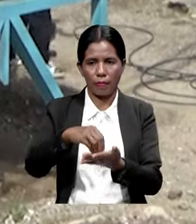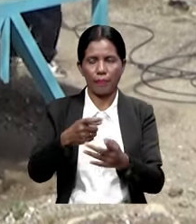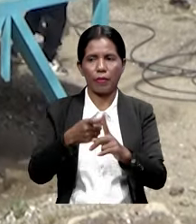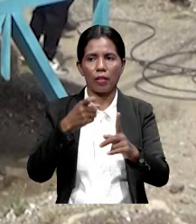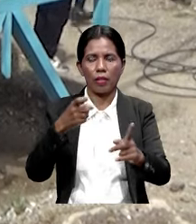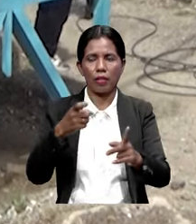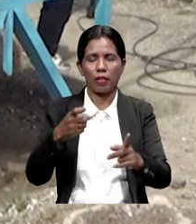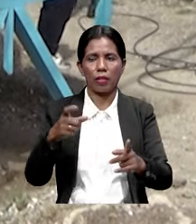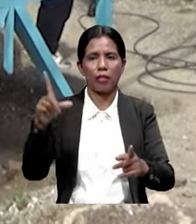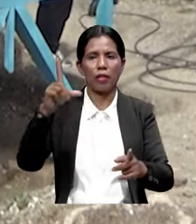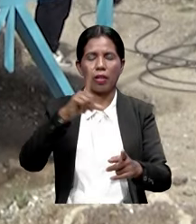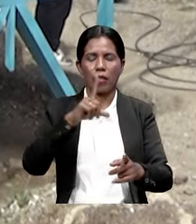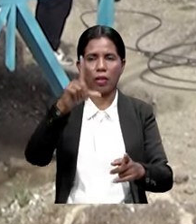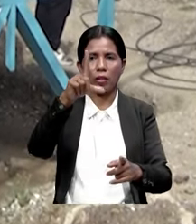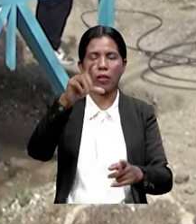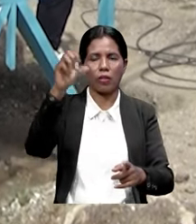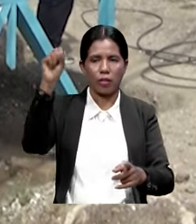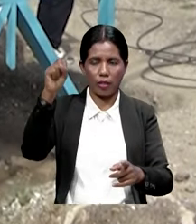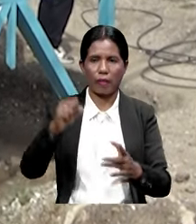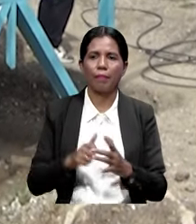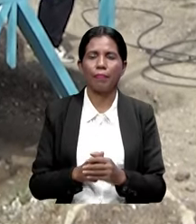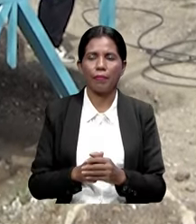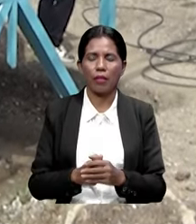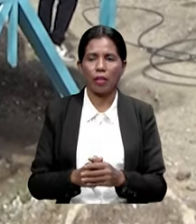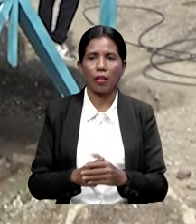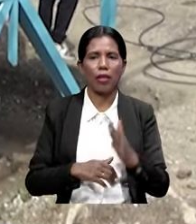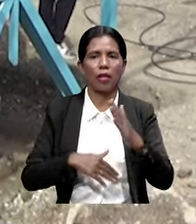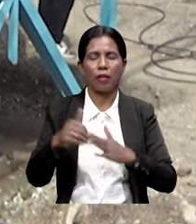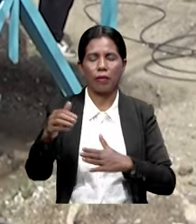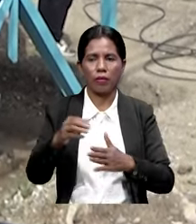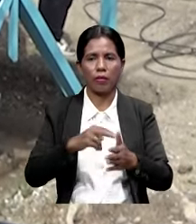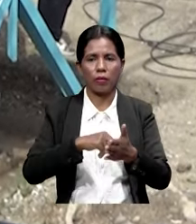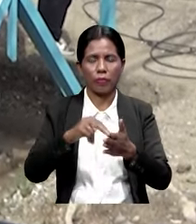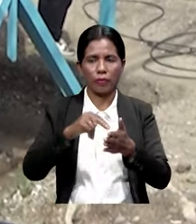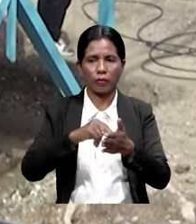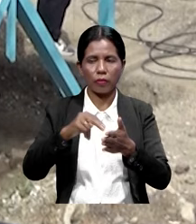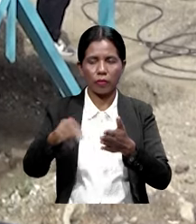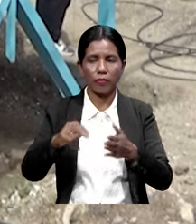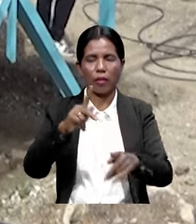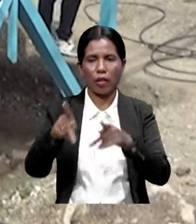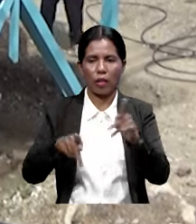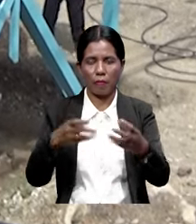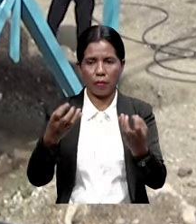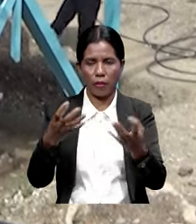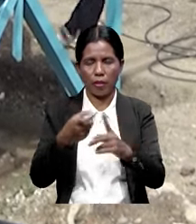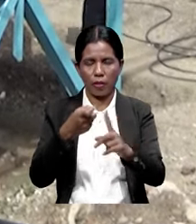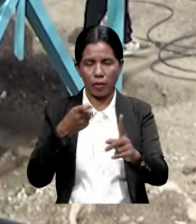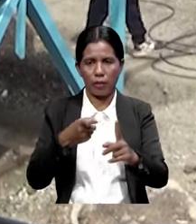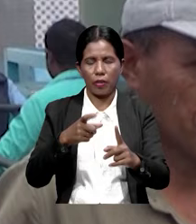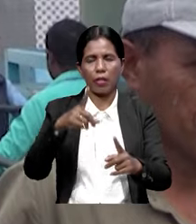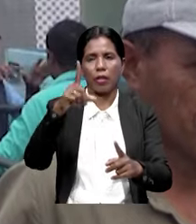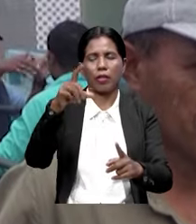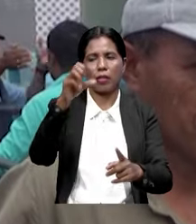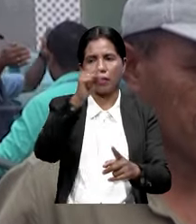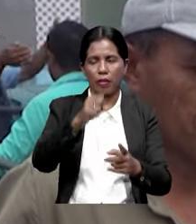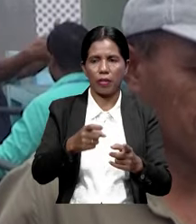parte lorsanya tamo kia hera. Depende numero serane siro si parte leste nia mai.